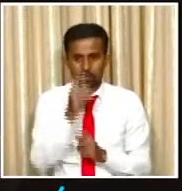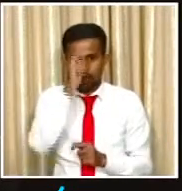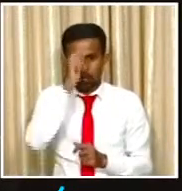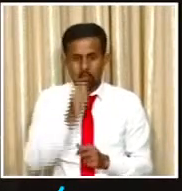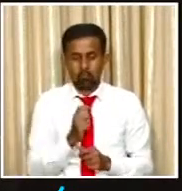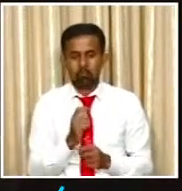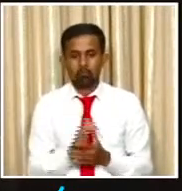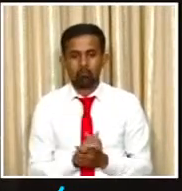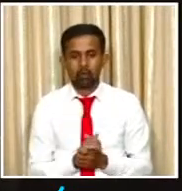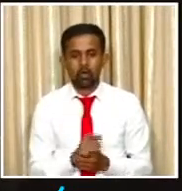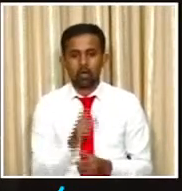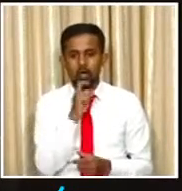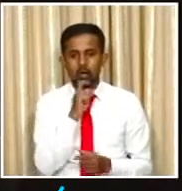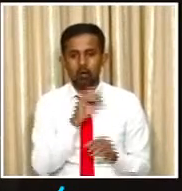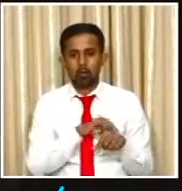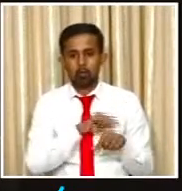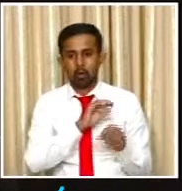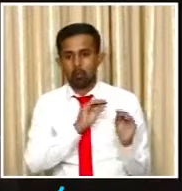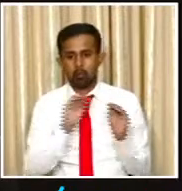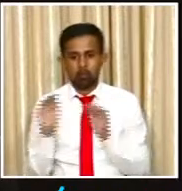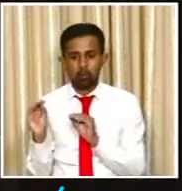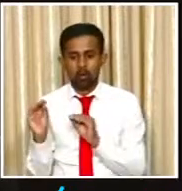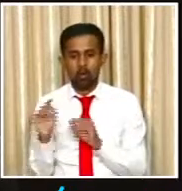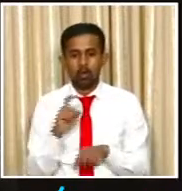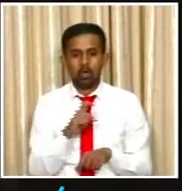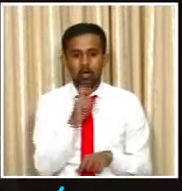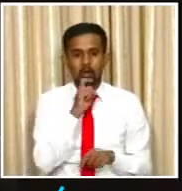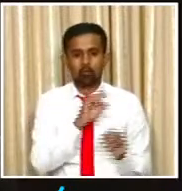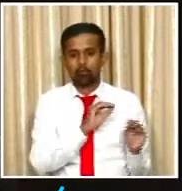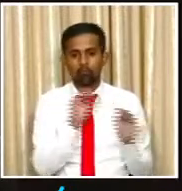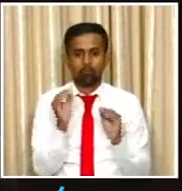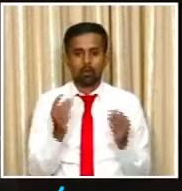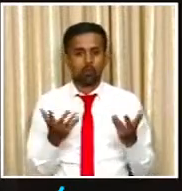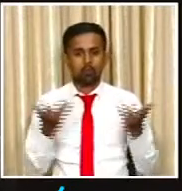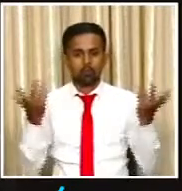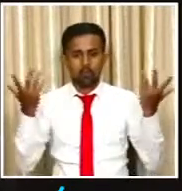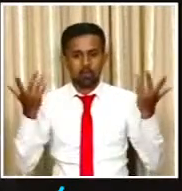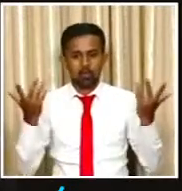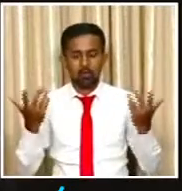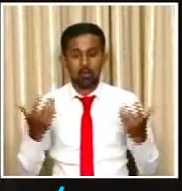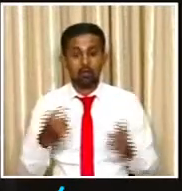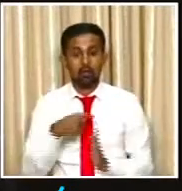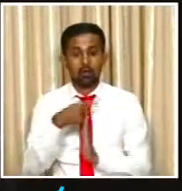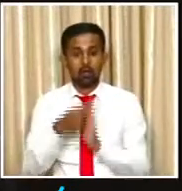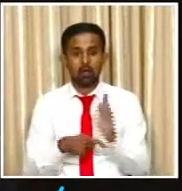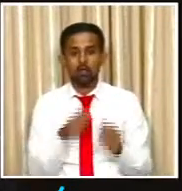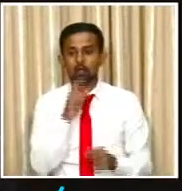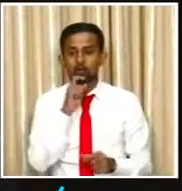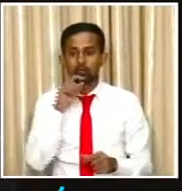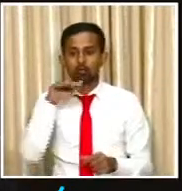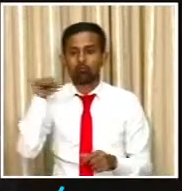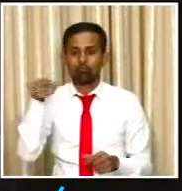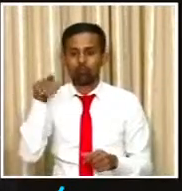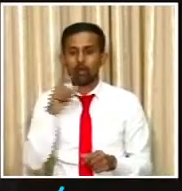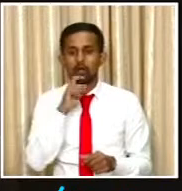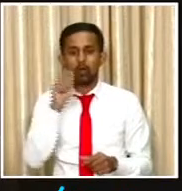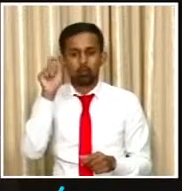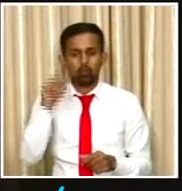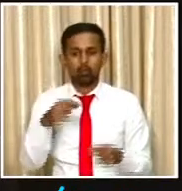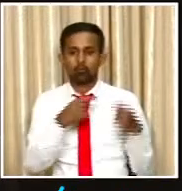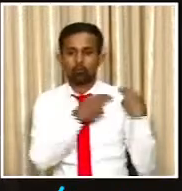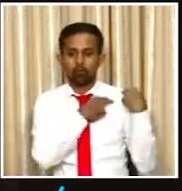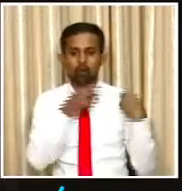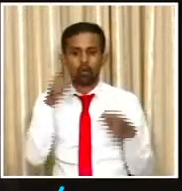ජනාධිපතිතුමා නඩුවක් කල් දාගන්න නඩු කල් දාන්න බෑ කාටවත් එහෙම නඩුව කල් දාන්නේ රටේ ඉන්න අධිකරණයේ සහ ඒකේ ඉන්න